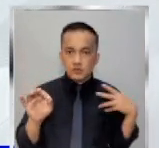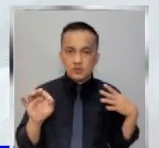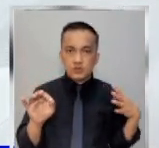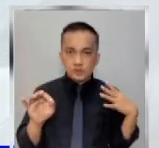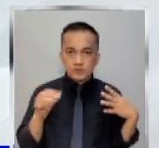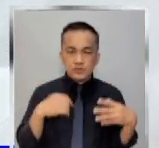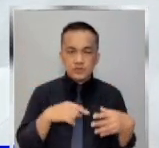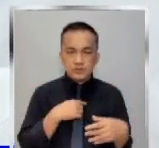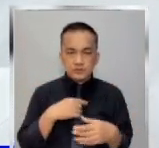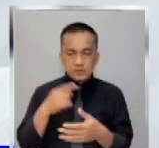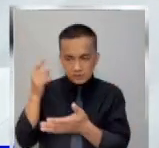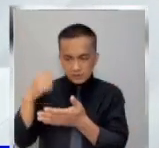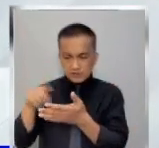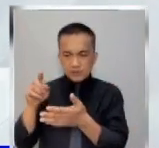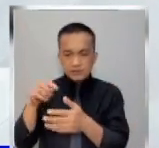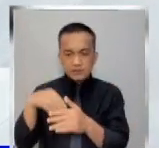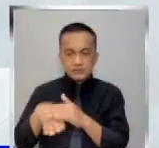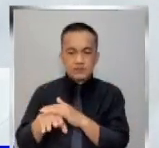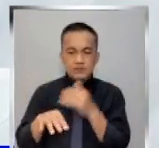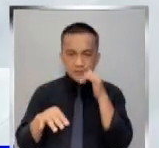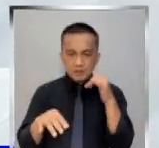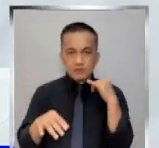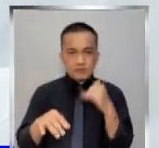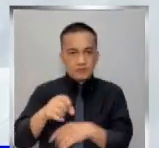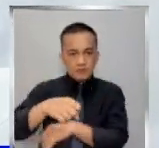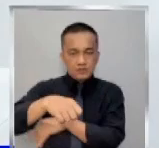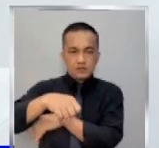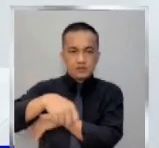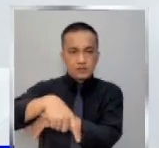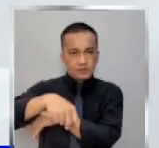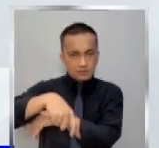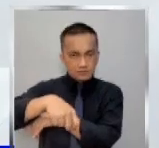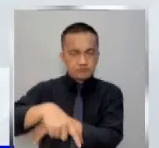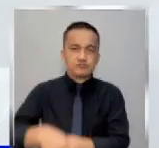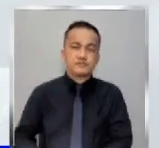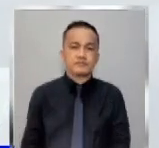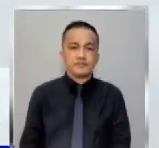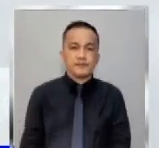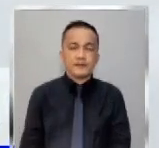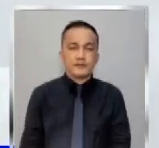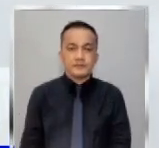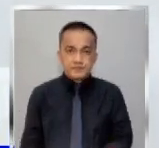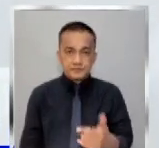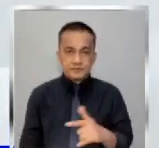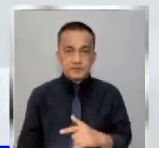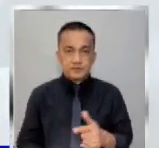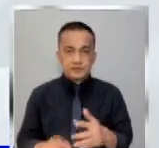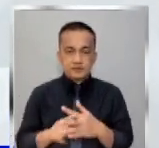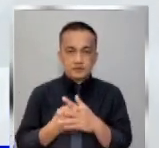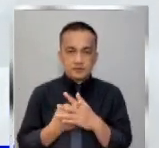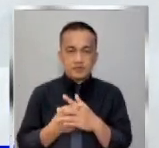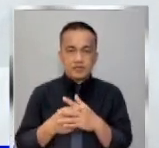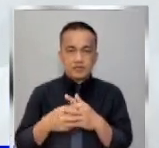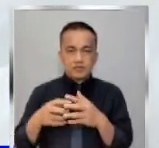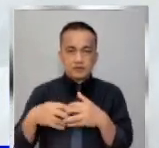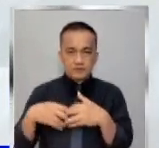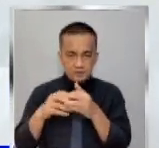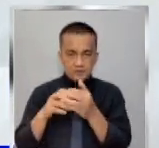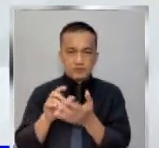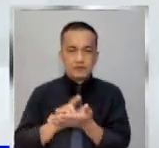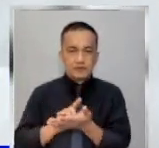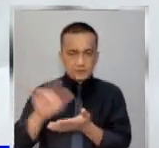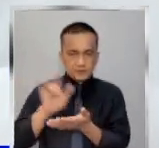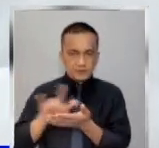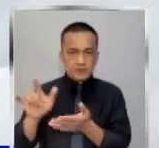naka-check-in kami kagabi, mga mag-11 o'clock na ng gabi. Nagsimula na ang recovery flight sa paliparan. Balik na rin ang operasyon